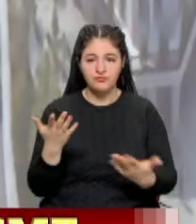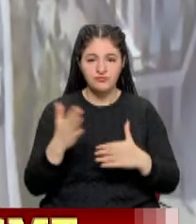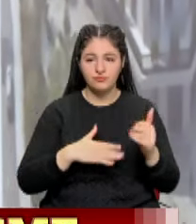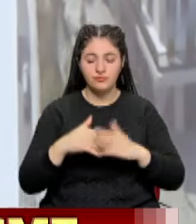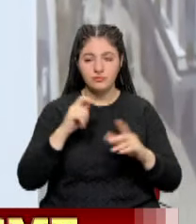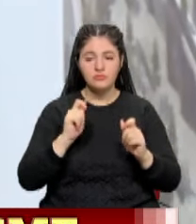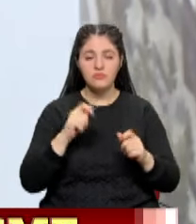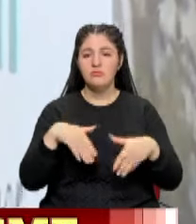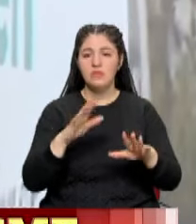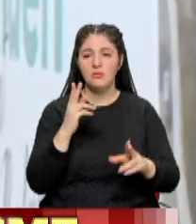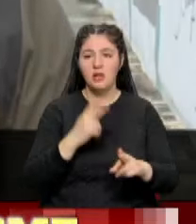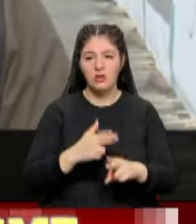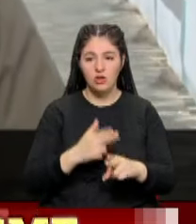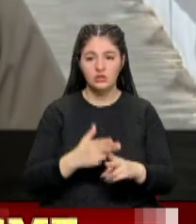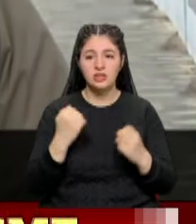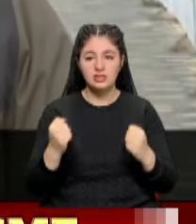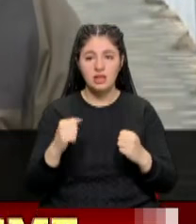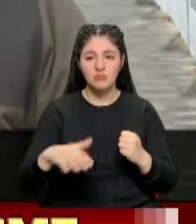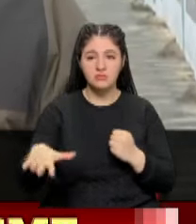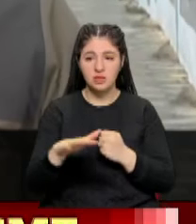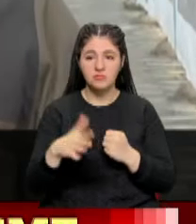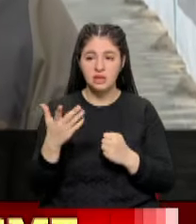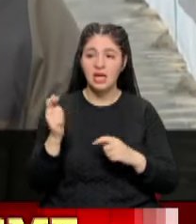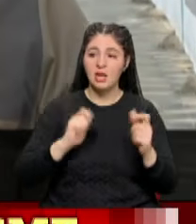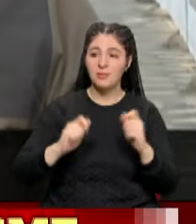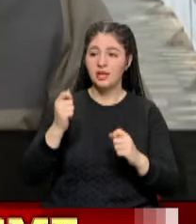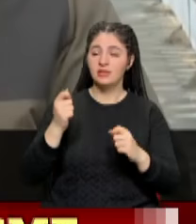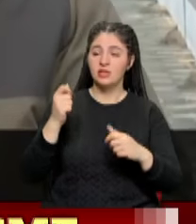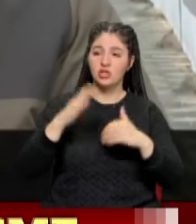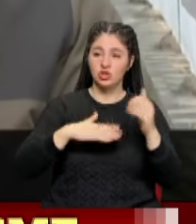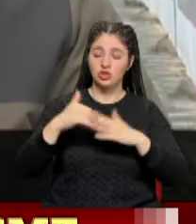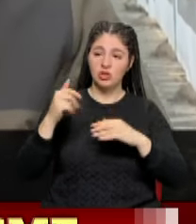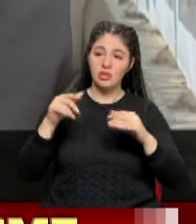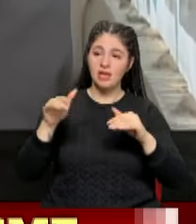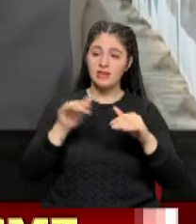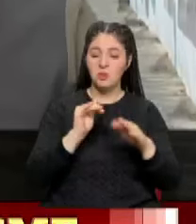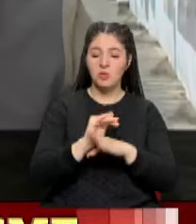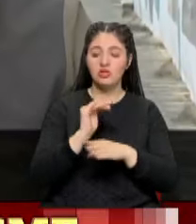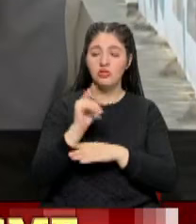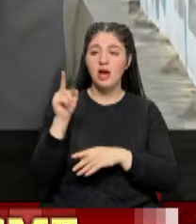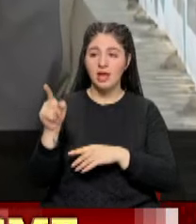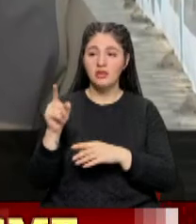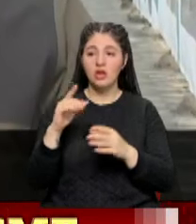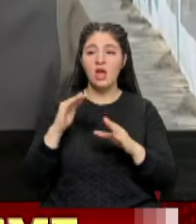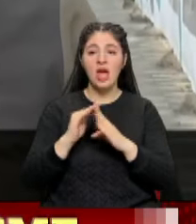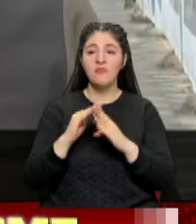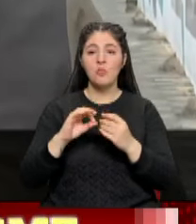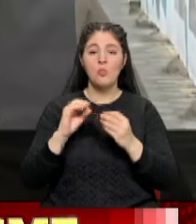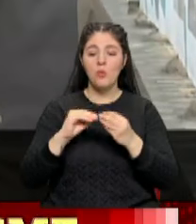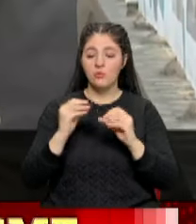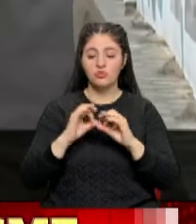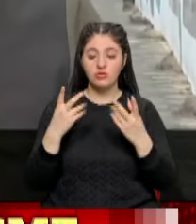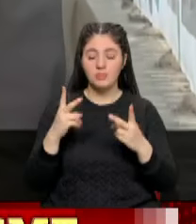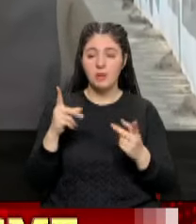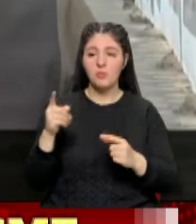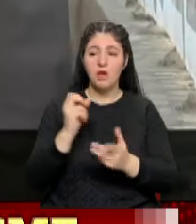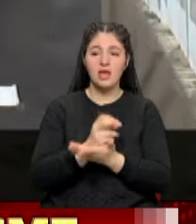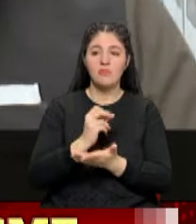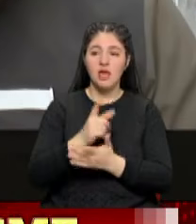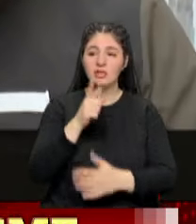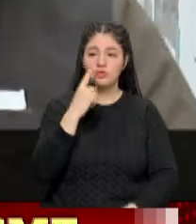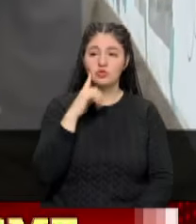inşaat yapmak yerine bir an önce sağlam zeminde yapılan inşaatlarla depremzedelerin konut sorunu çözülebilirdi. Maalesef bu ses de